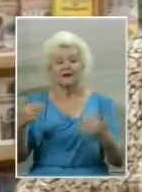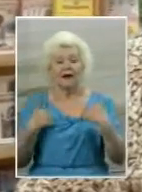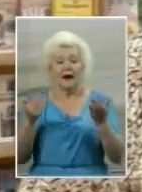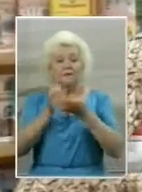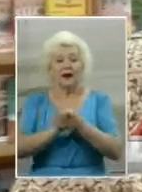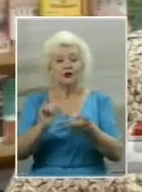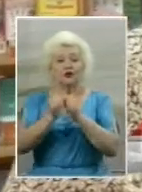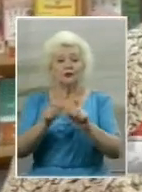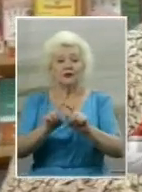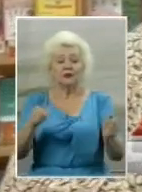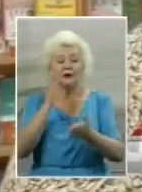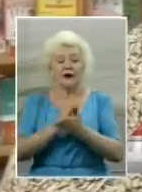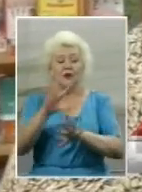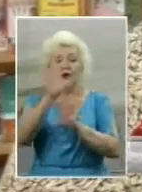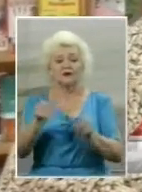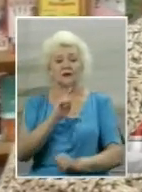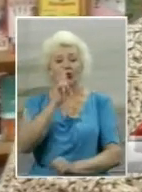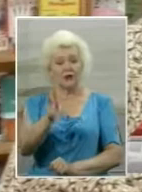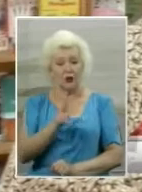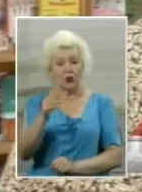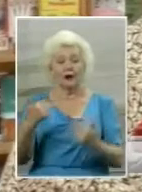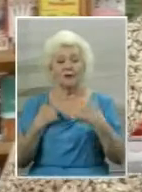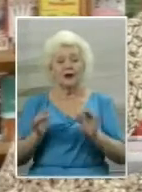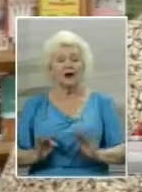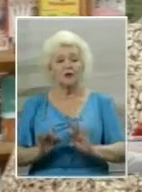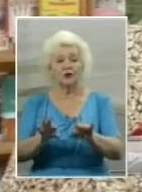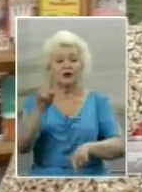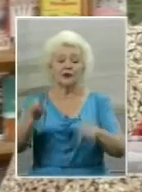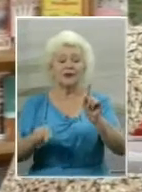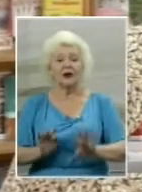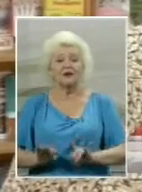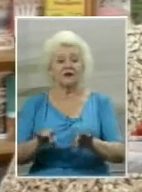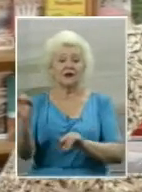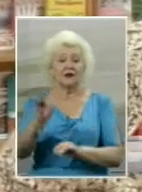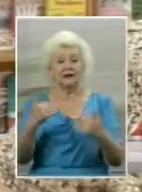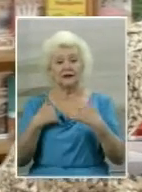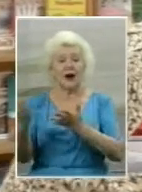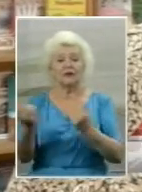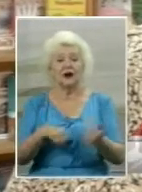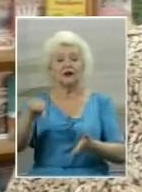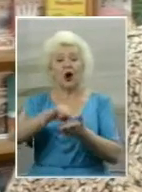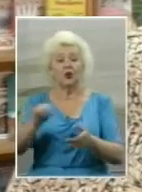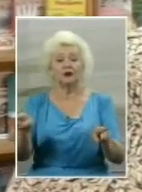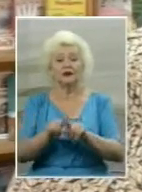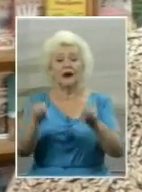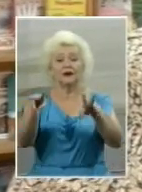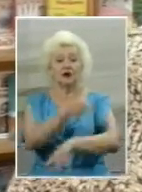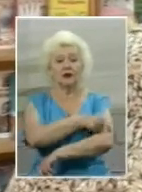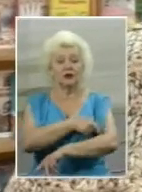із бібліотекою має всього 2 роки. Ми проводили певні заходи і я брала участь як член журі